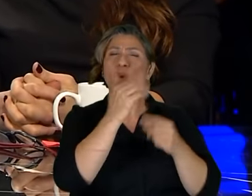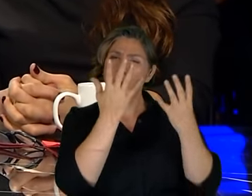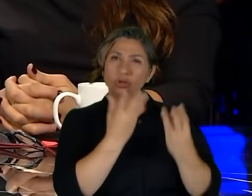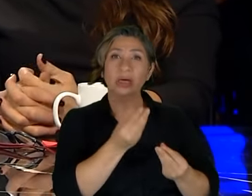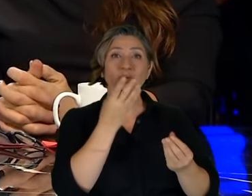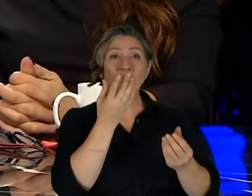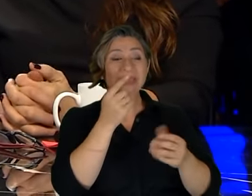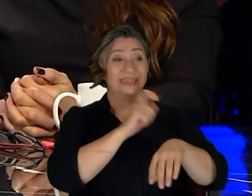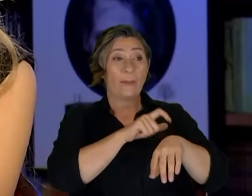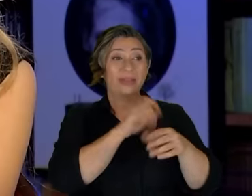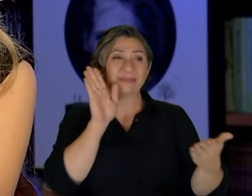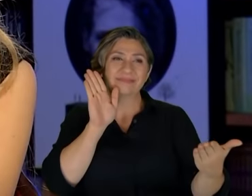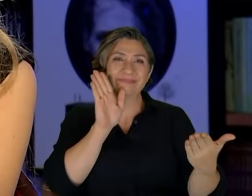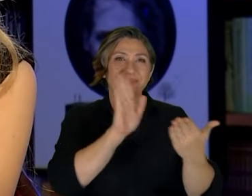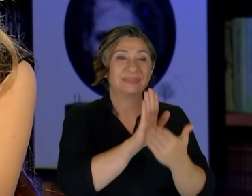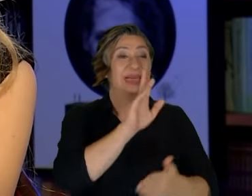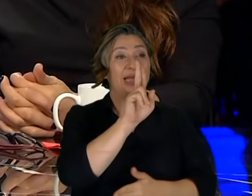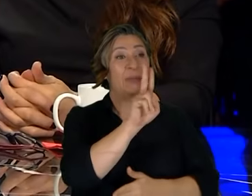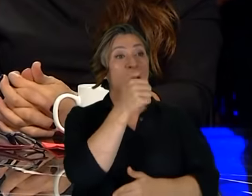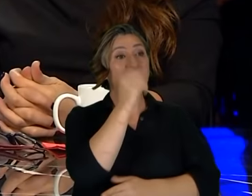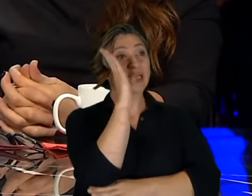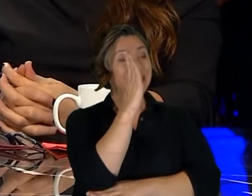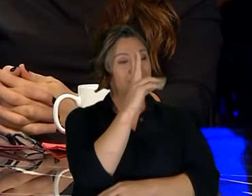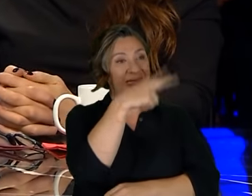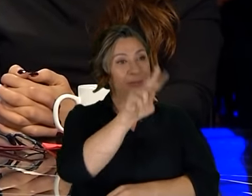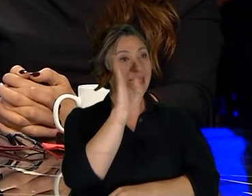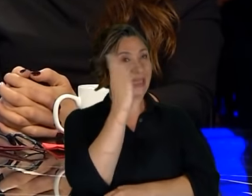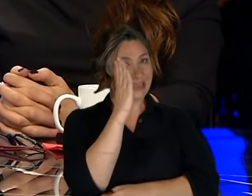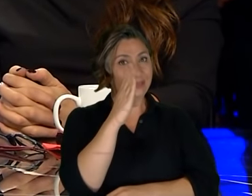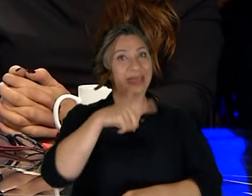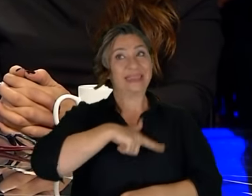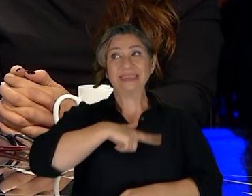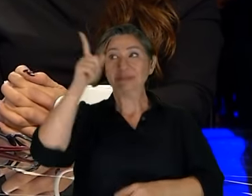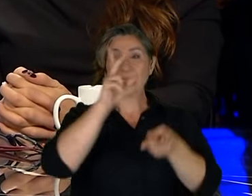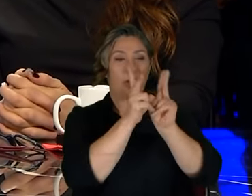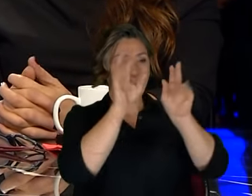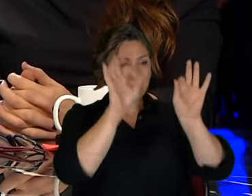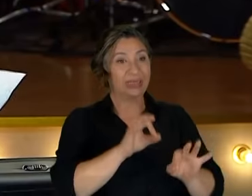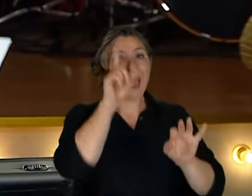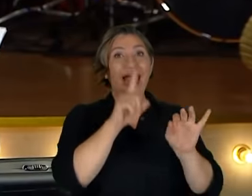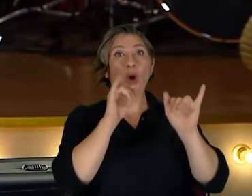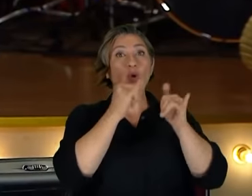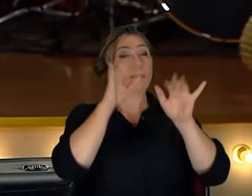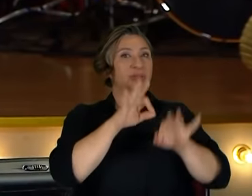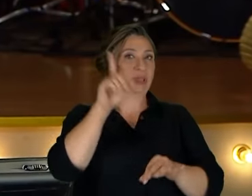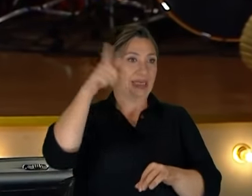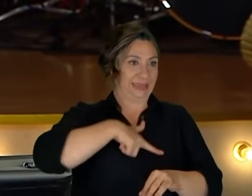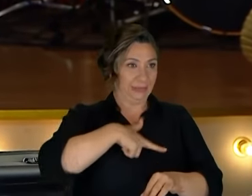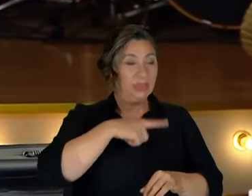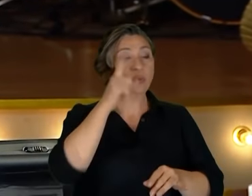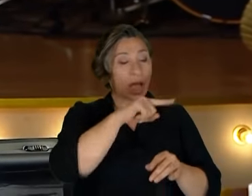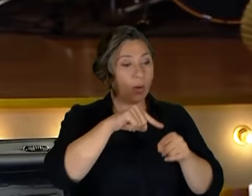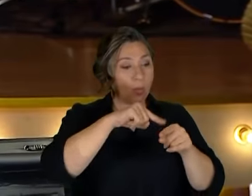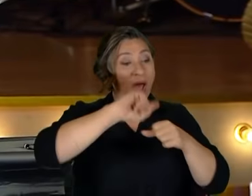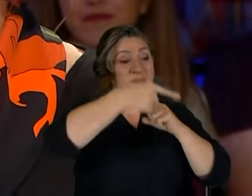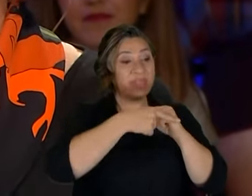Çünkü yaklaştı zamanımız. Evet. 26 Kasım'da ve 27 26. Kasım'da İzmir'de oynuyoruz. Çok İlk güzel. Oyunlarımız orada. O yüzden